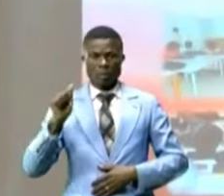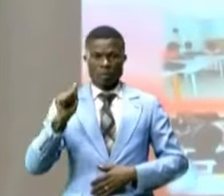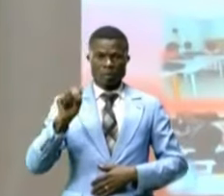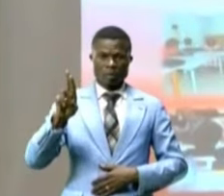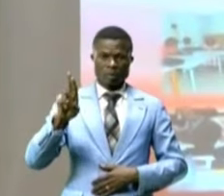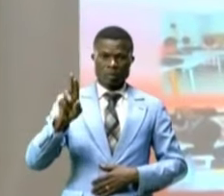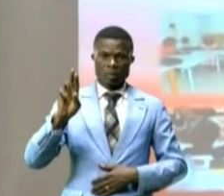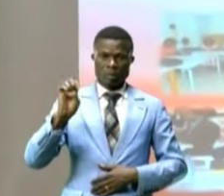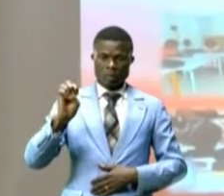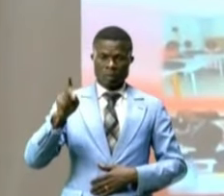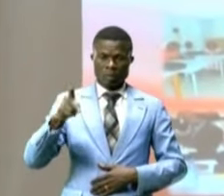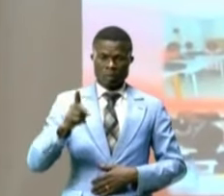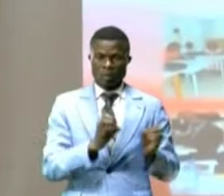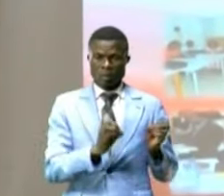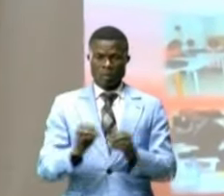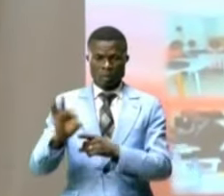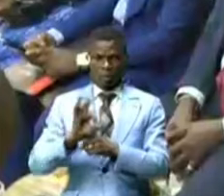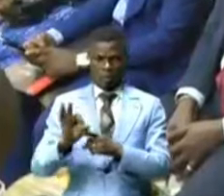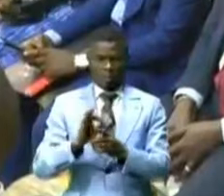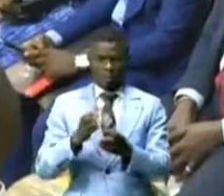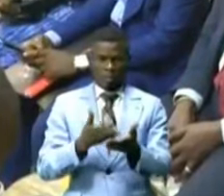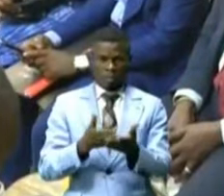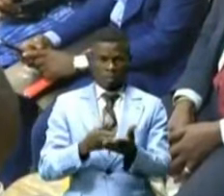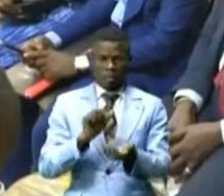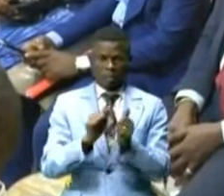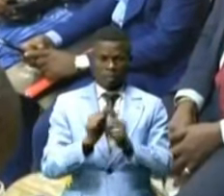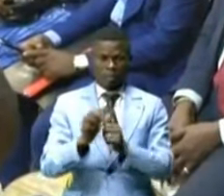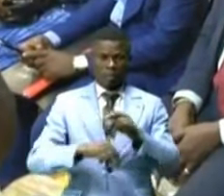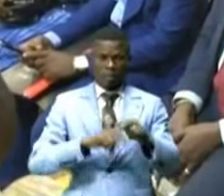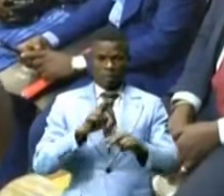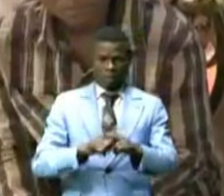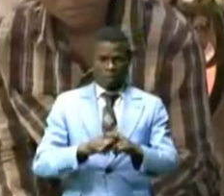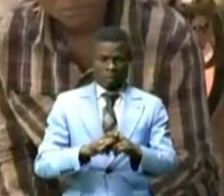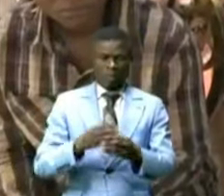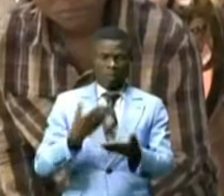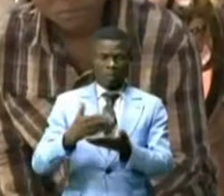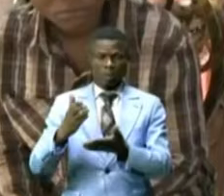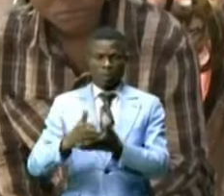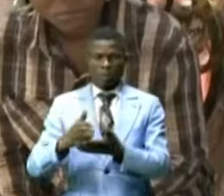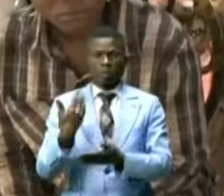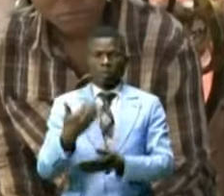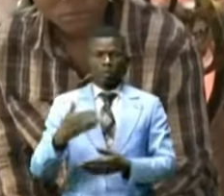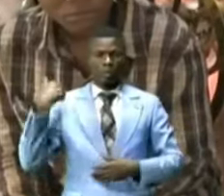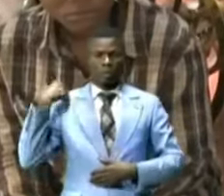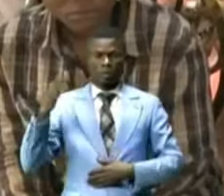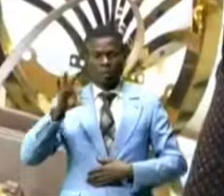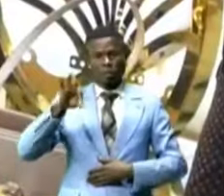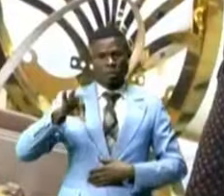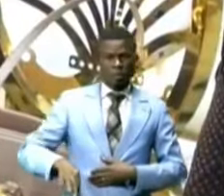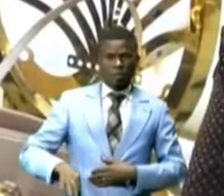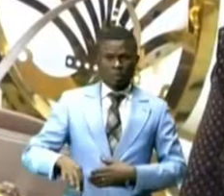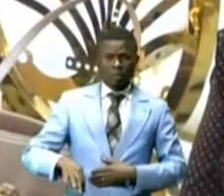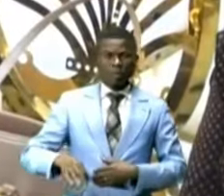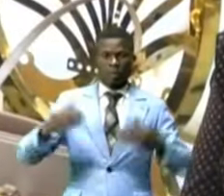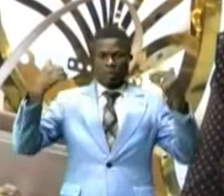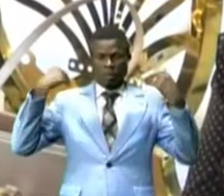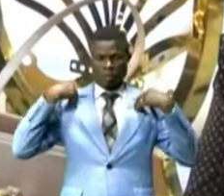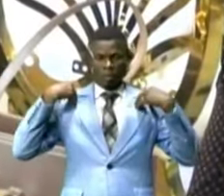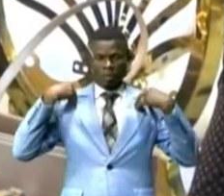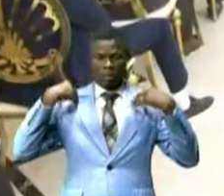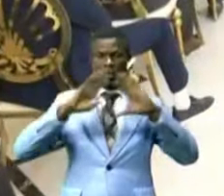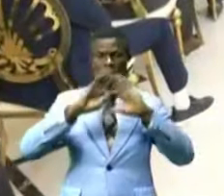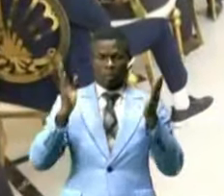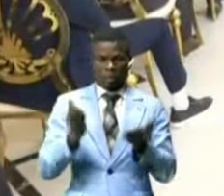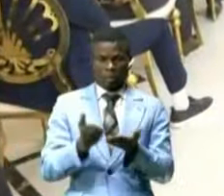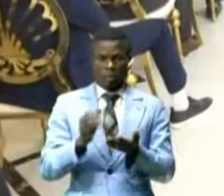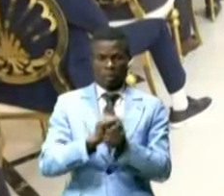initié cette formation approfondie sur les procédures nationales de passation de marché public au profit de cadres et agents de la cellule de gestion